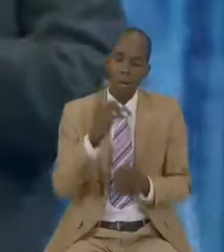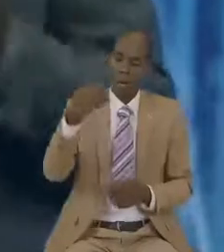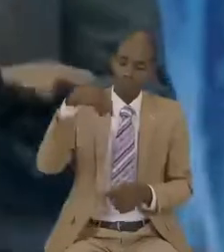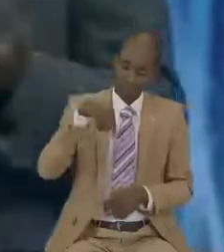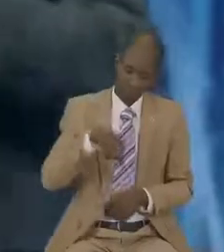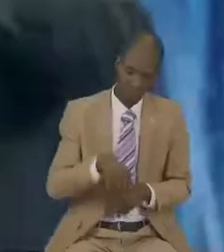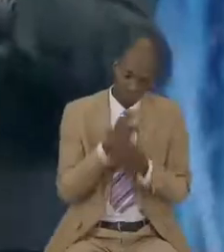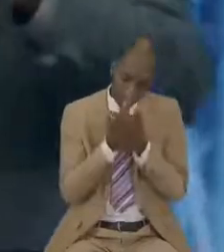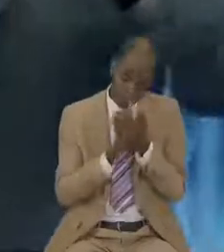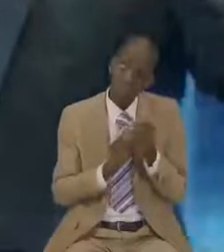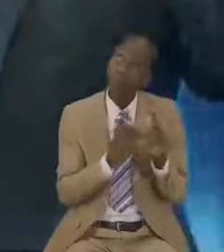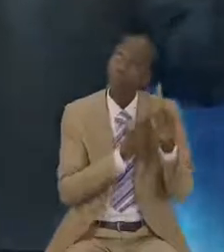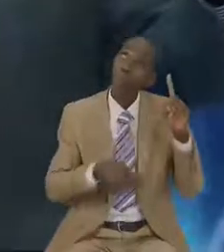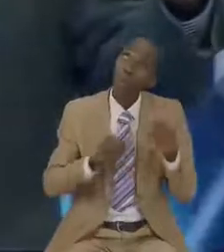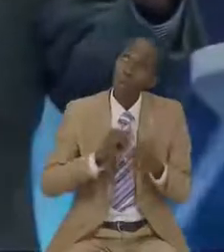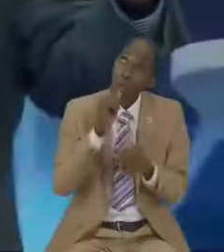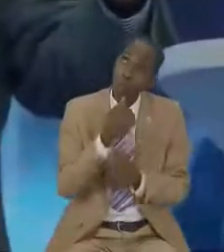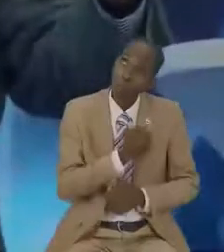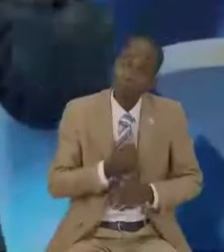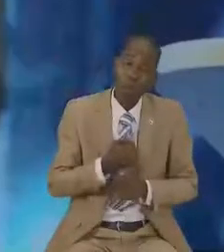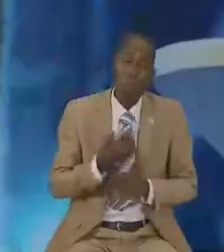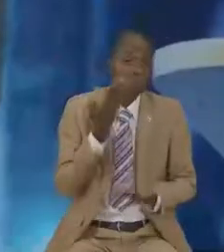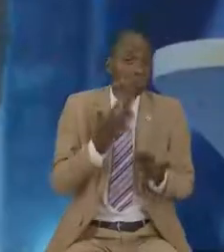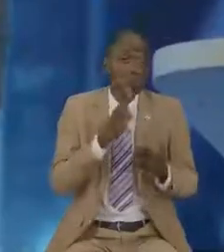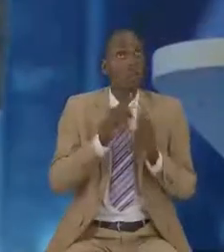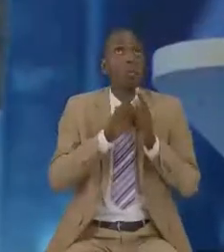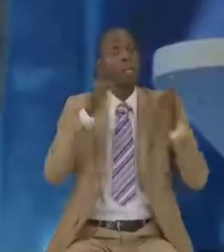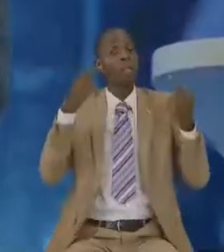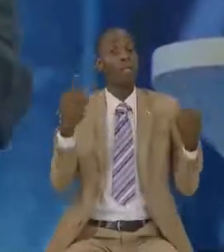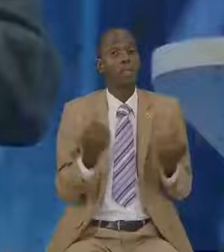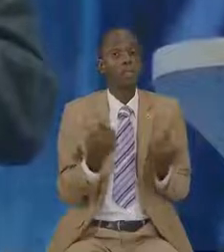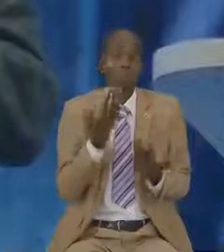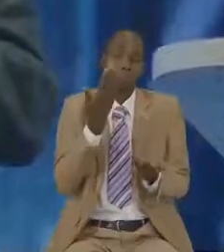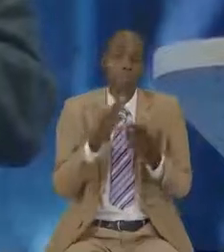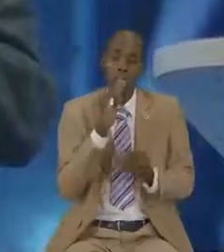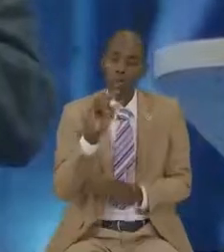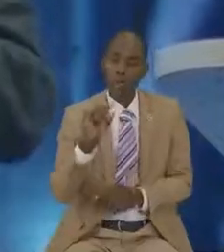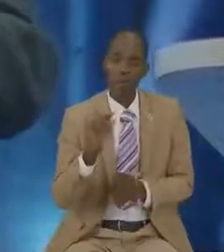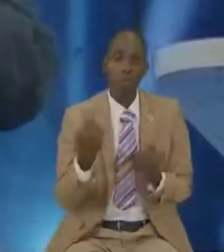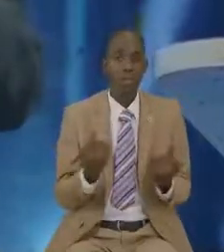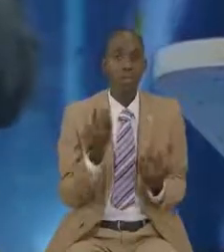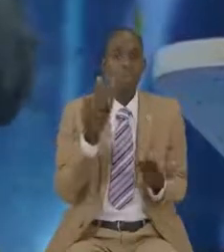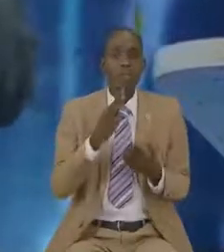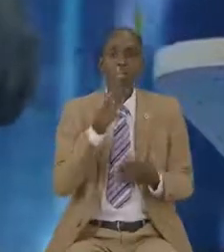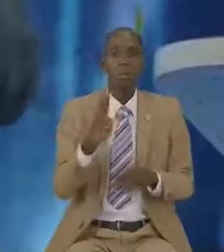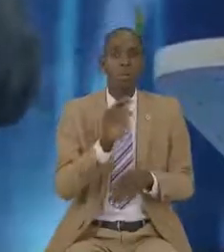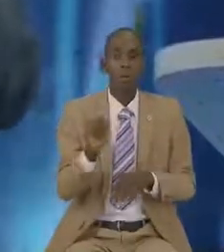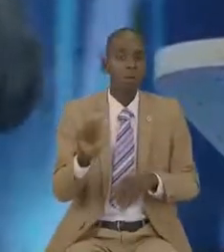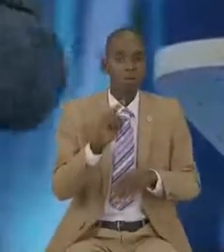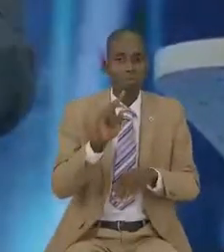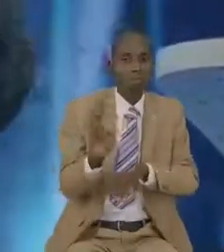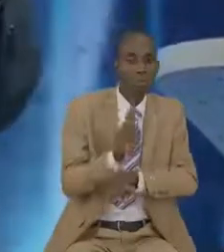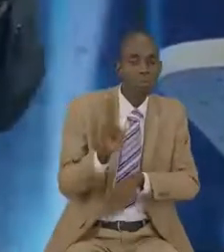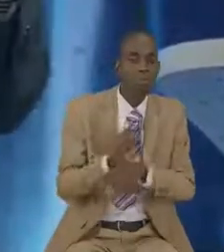suis désolé, un gros péché, un petit péché, un péché commun, un péché habituel, un